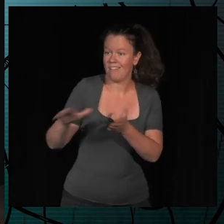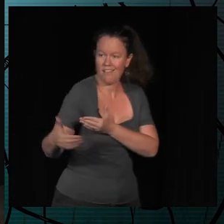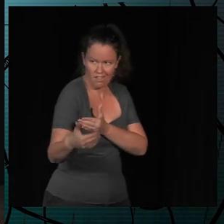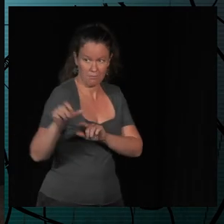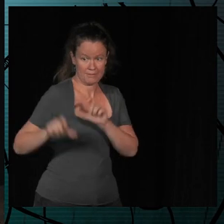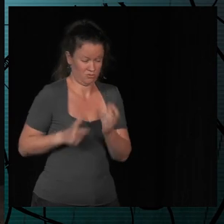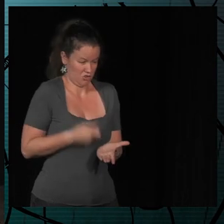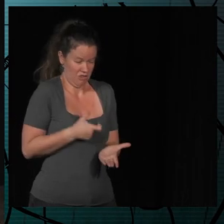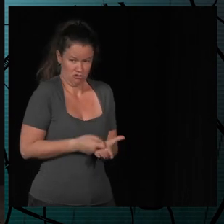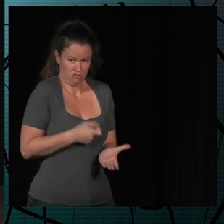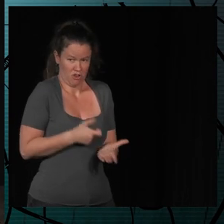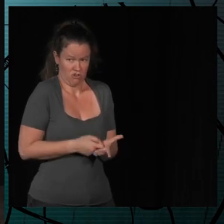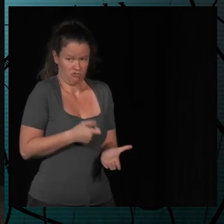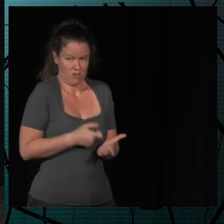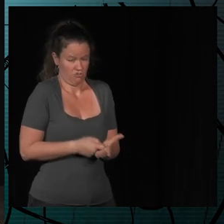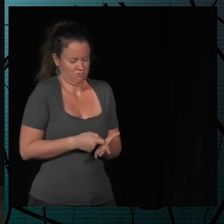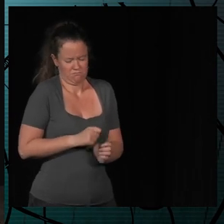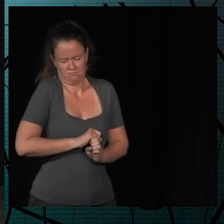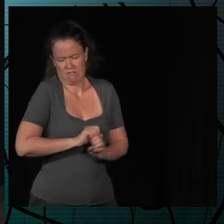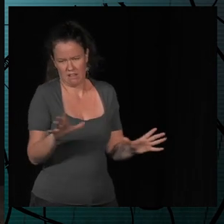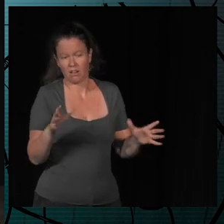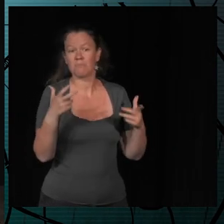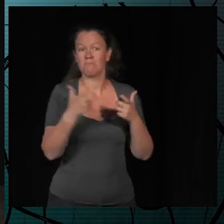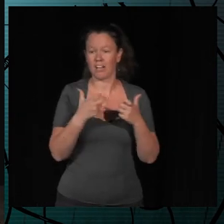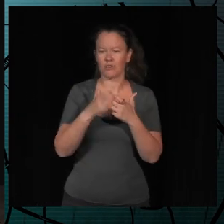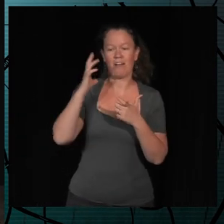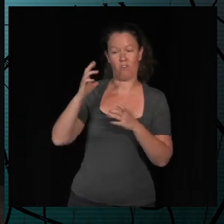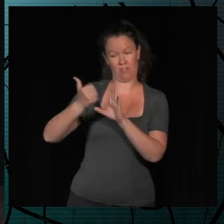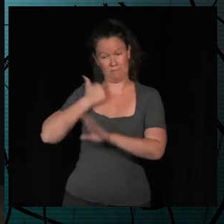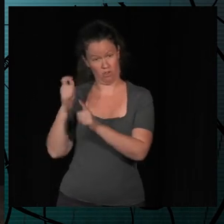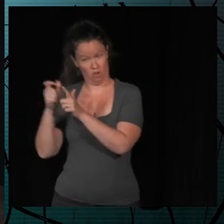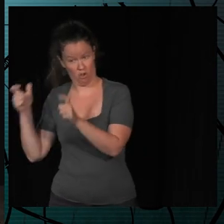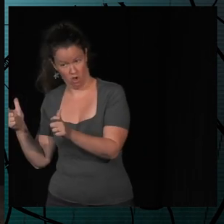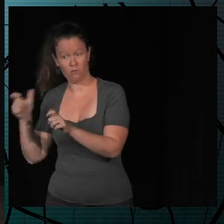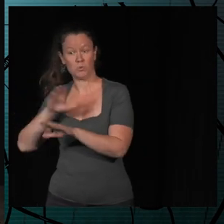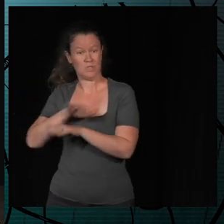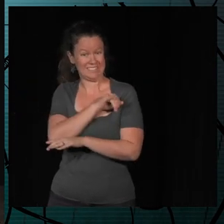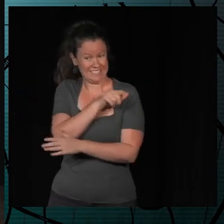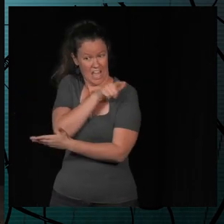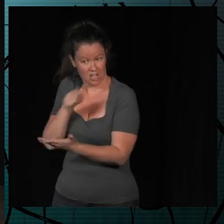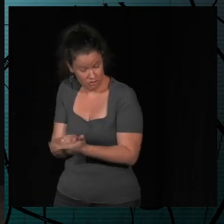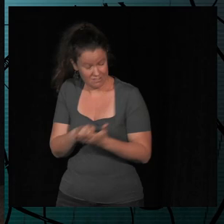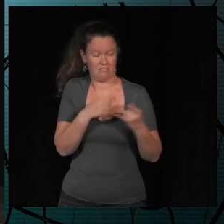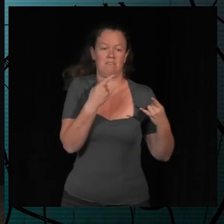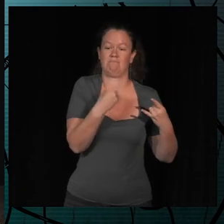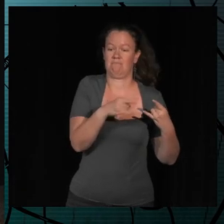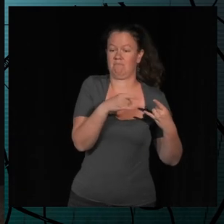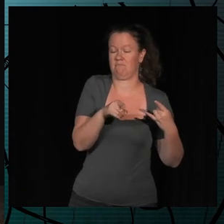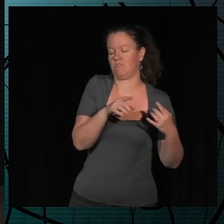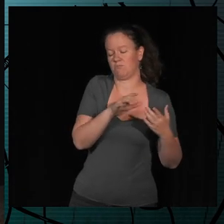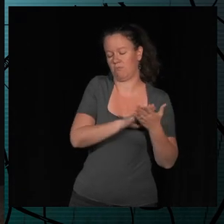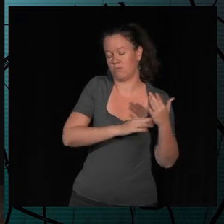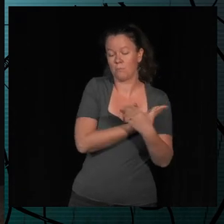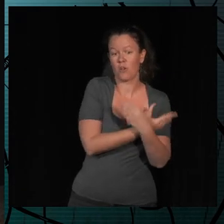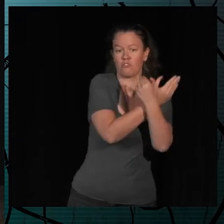d'argent et Microsoft l'a racheté c'est pas pour rien que Microsoft a racheté quand il crush et et les mécaniques qui sont